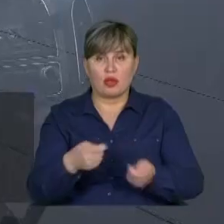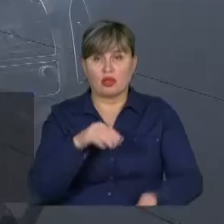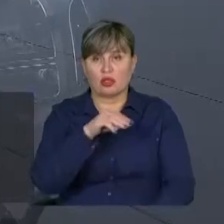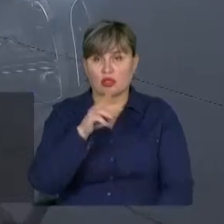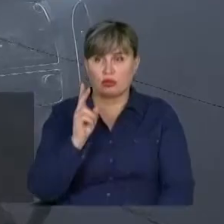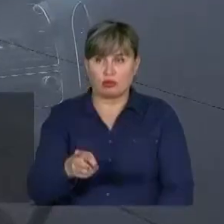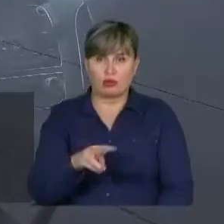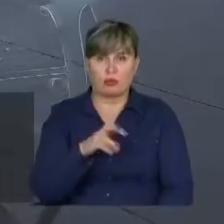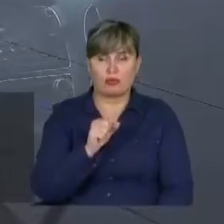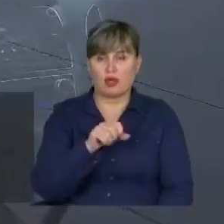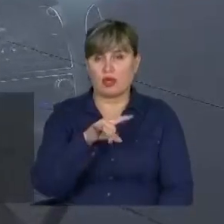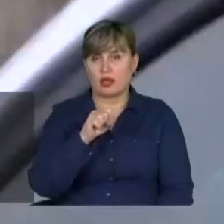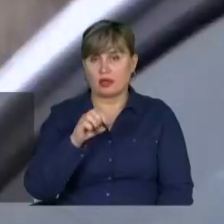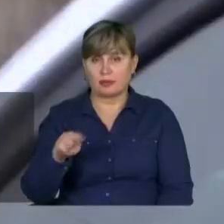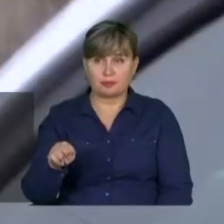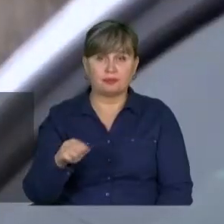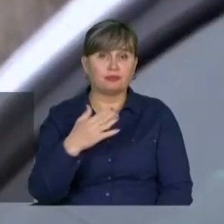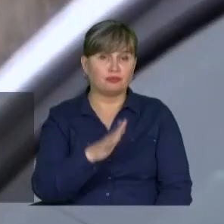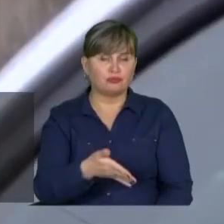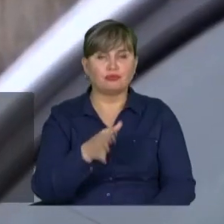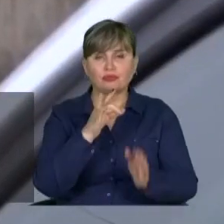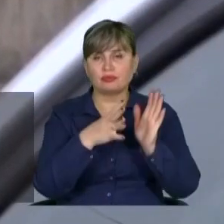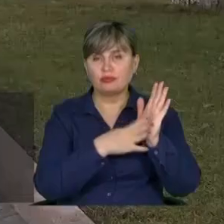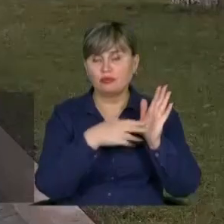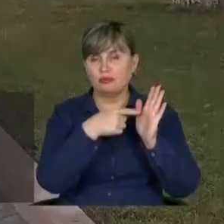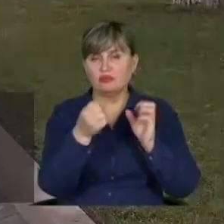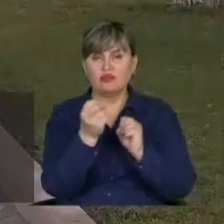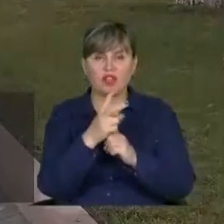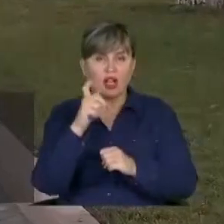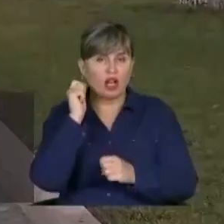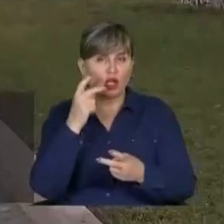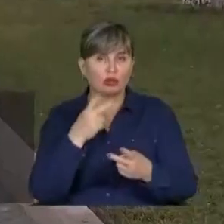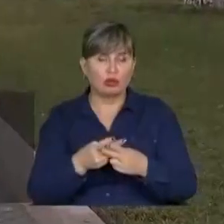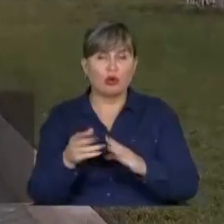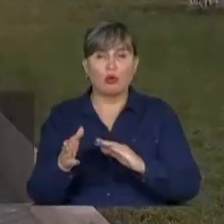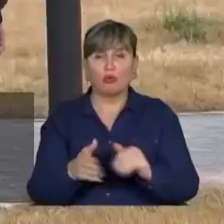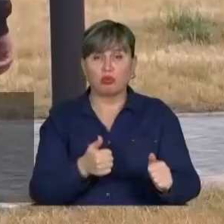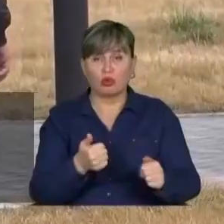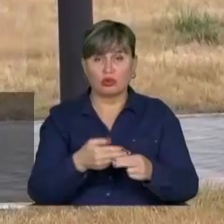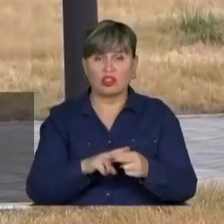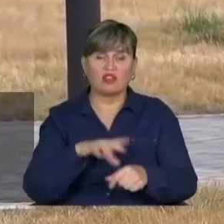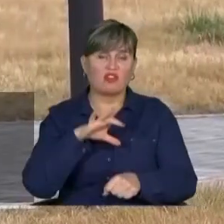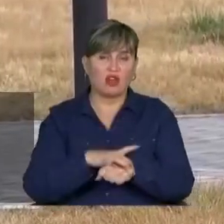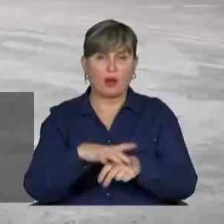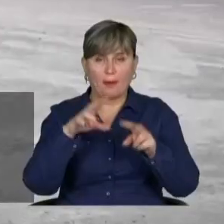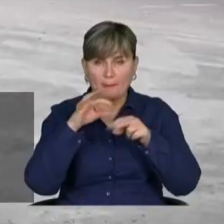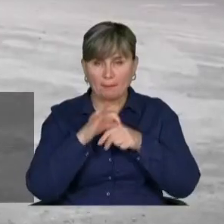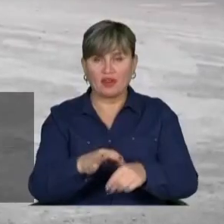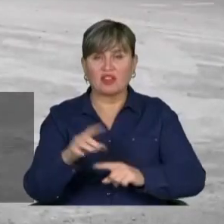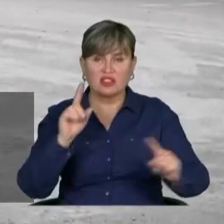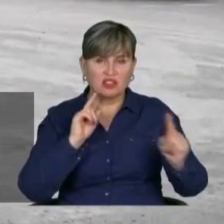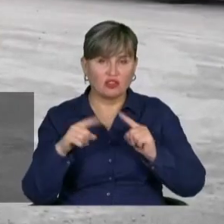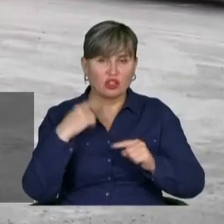Талдыкургана Марата Куштыбаева. Ему грозит от 9 до 12 лет тюрьмы. После вопиющего факта проведены совещания с